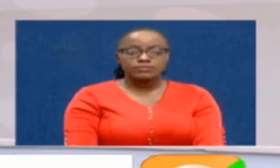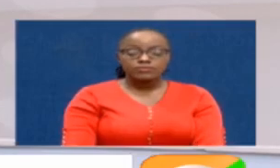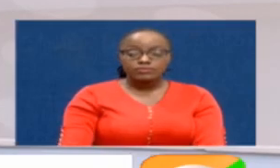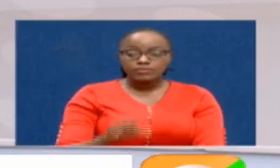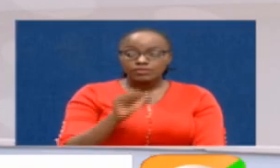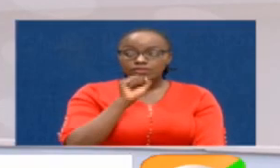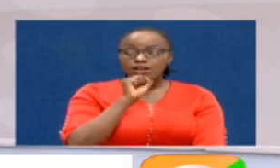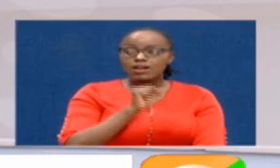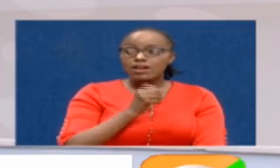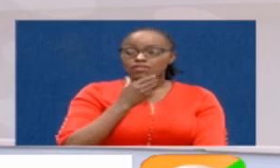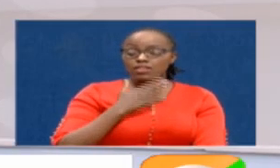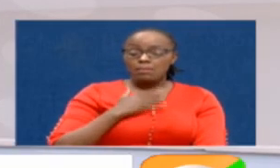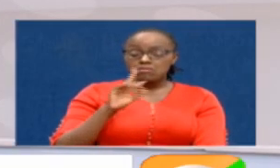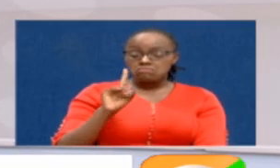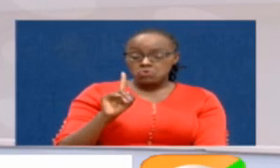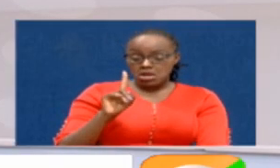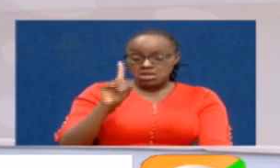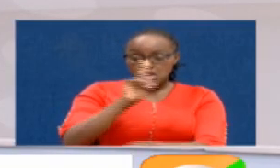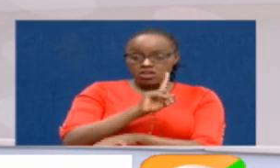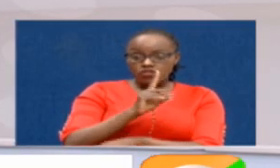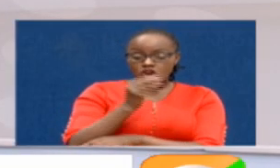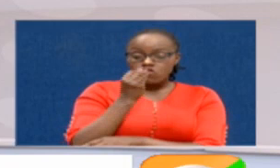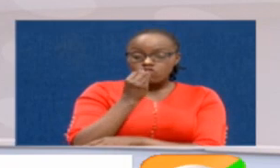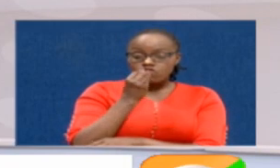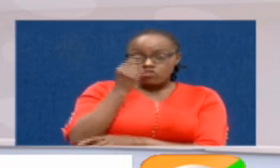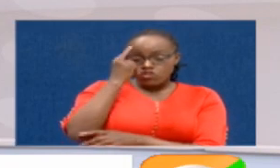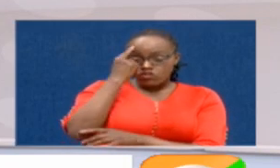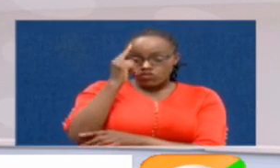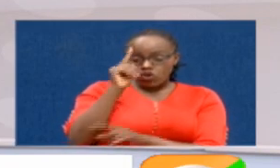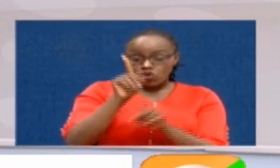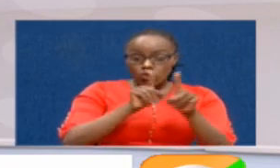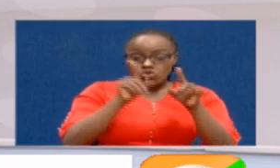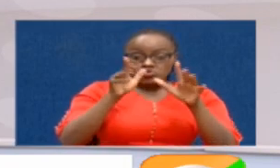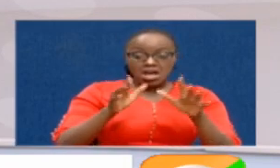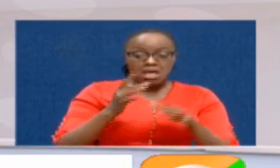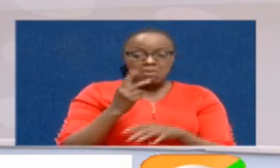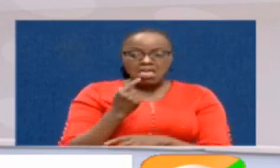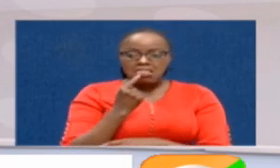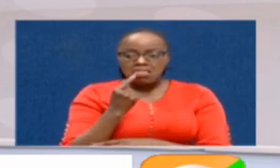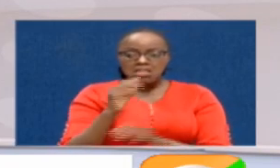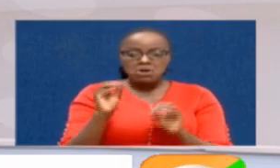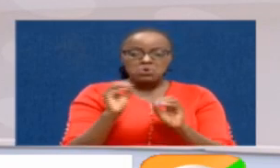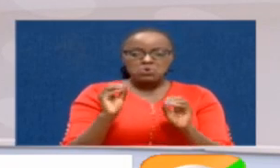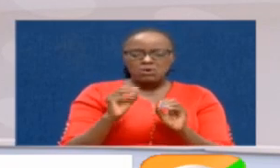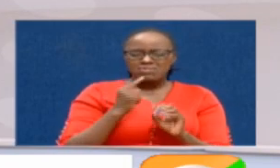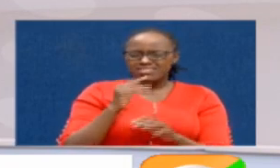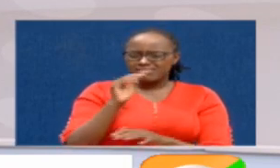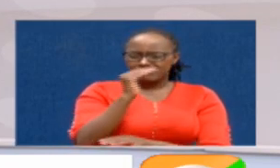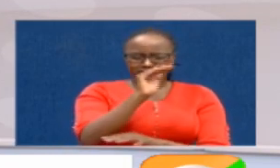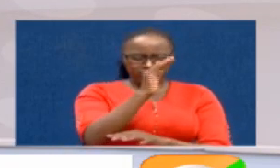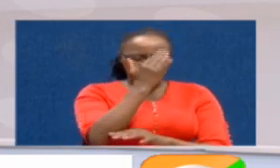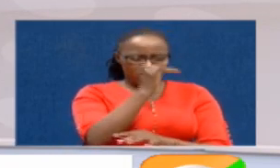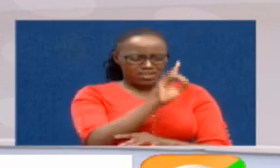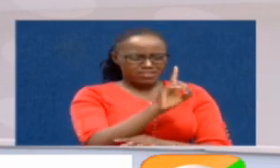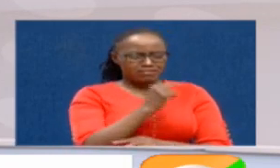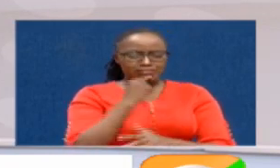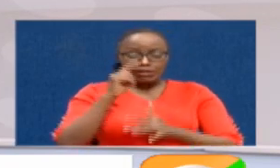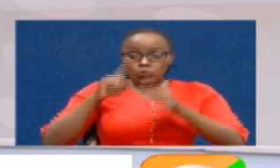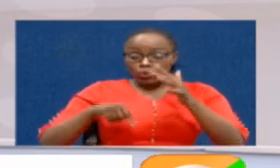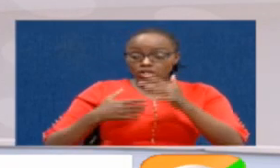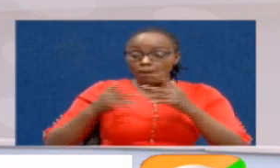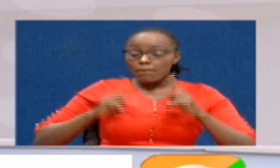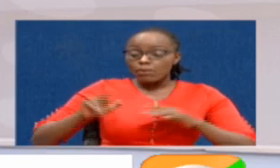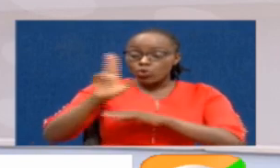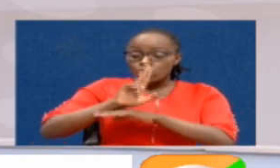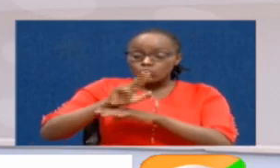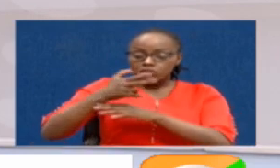Ananiambia babu yangu siku moja chakula cha hotelini chatia kichefuchefu. Nikamuuliza kwa nini, akasema kwanza watu hula kwa